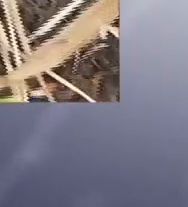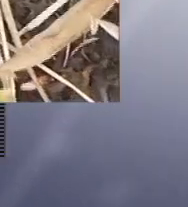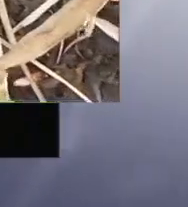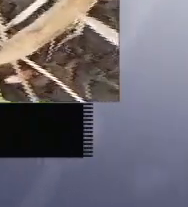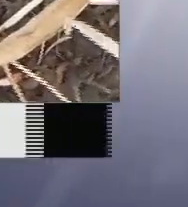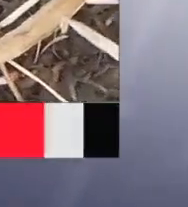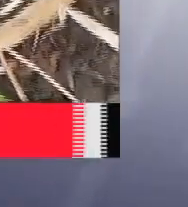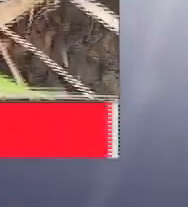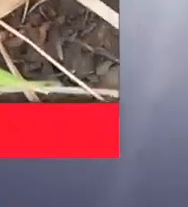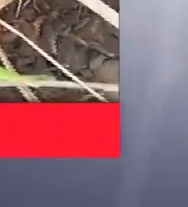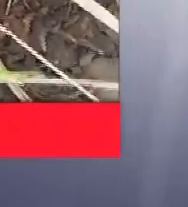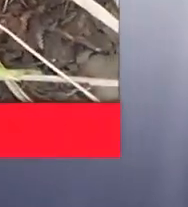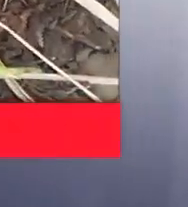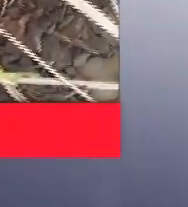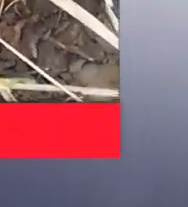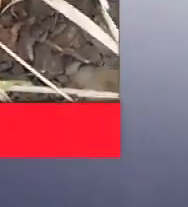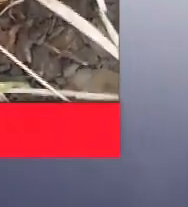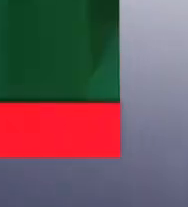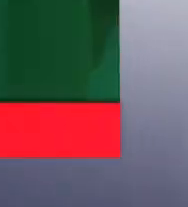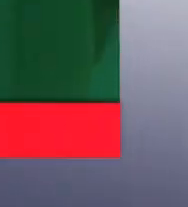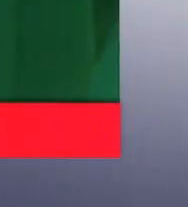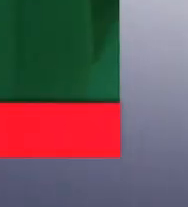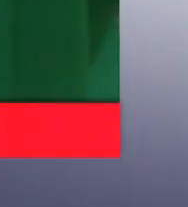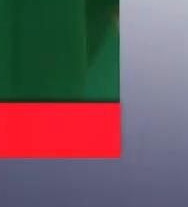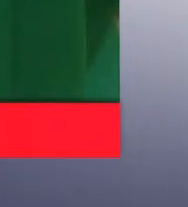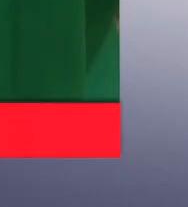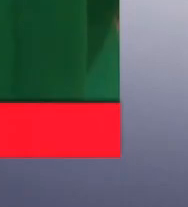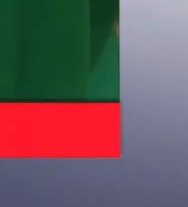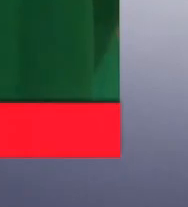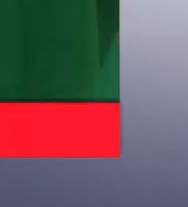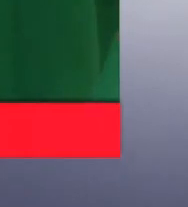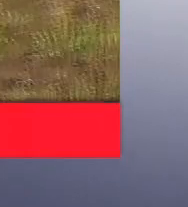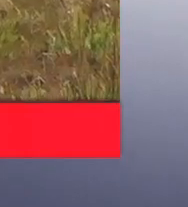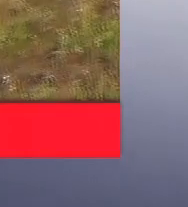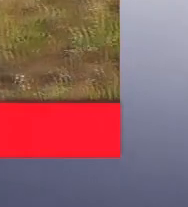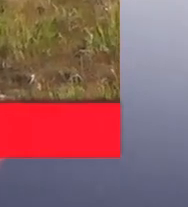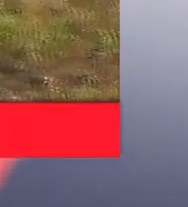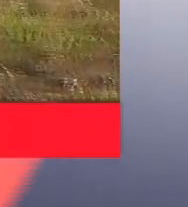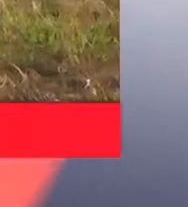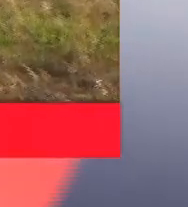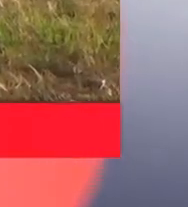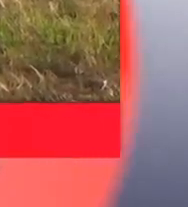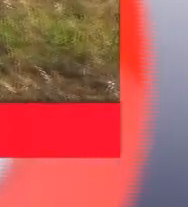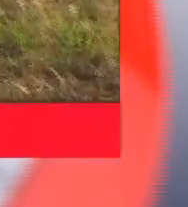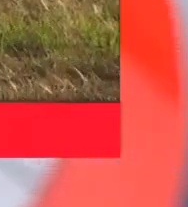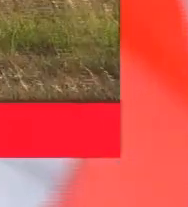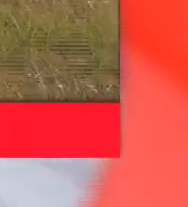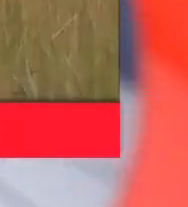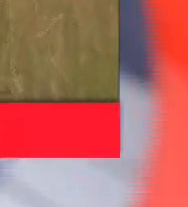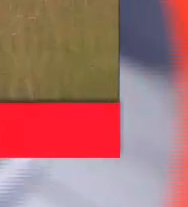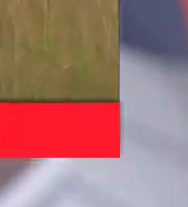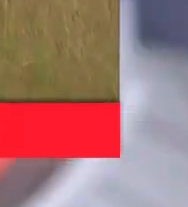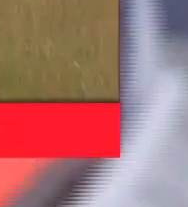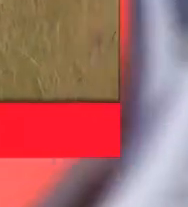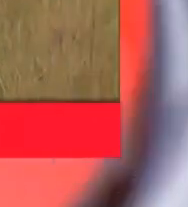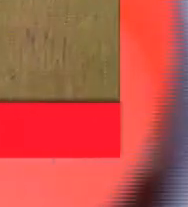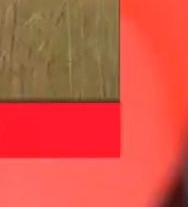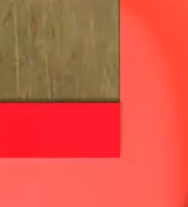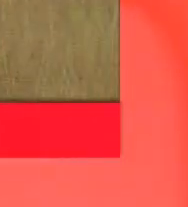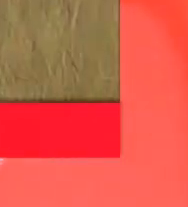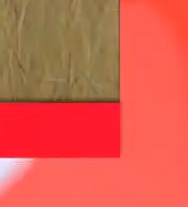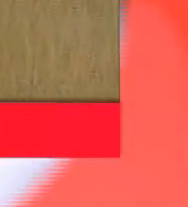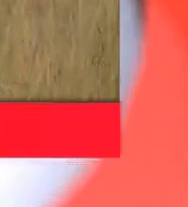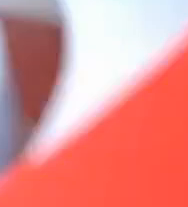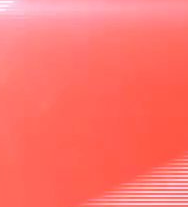nirongatra ny valala ao amin'ny faritra iorombe nampitombona ny ekipa mpamendraka fanafody matoam-baovao arahanareo izao